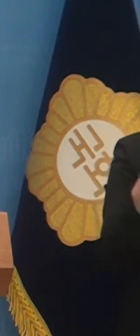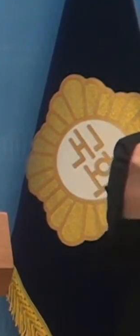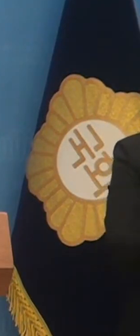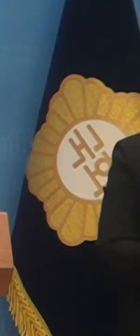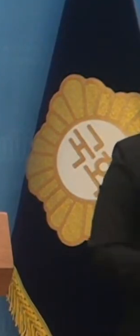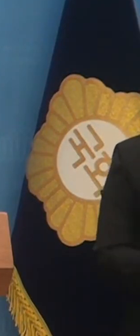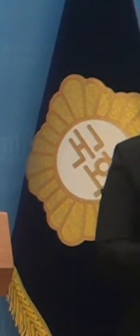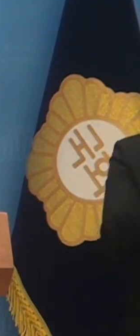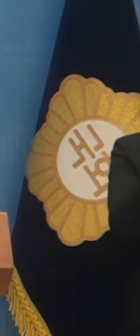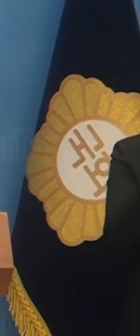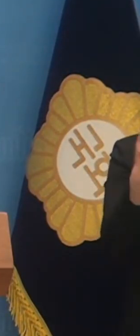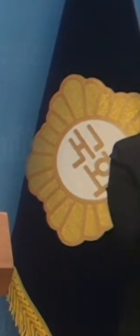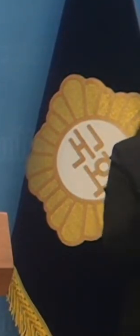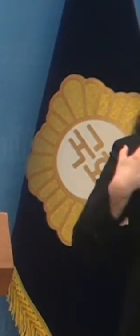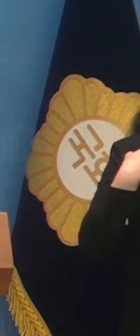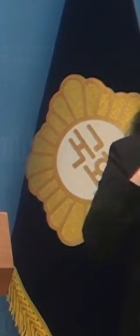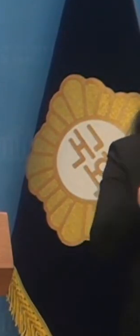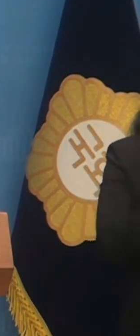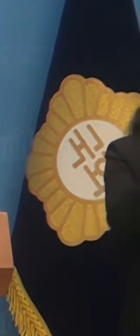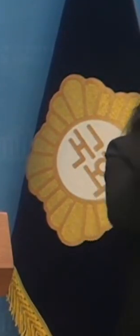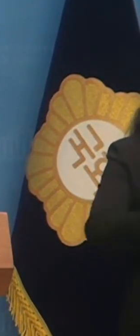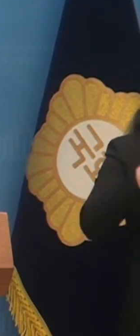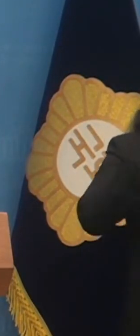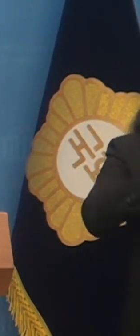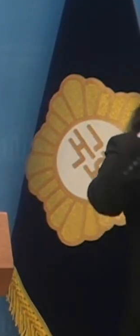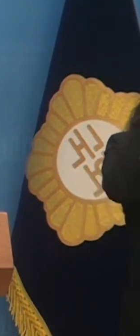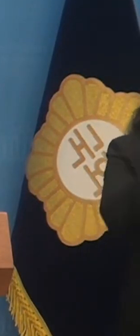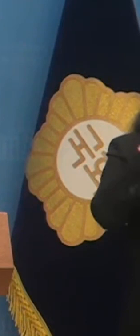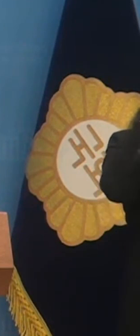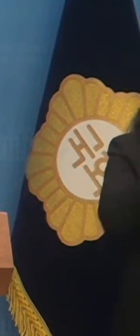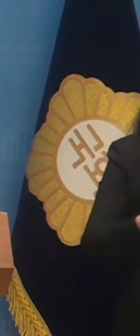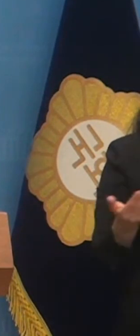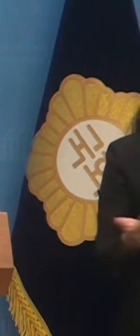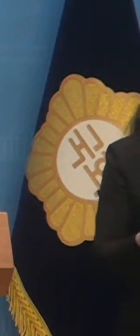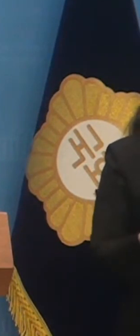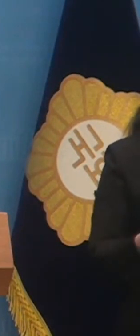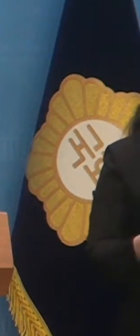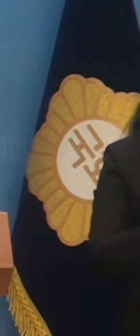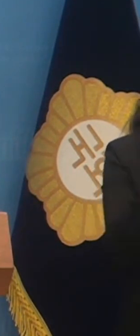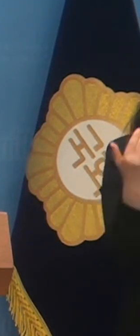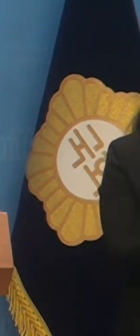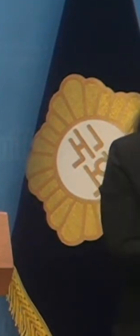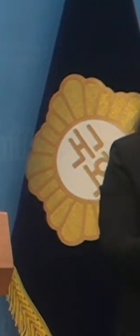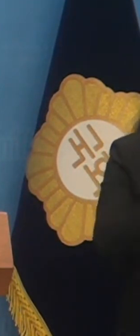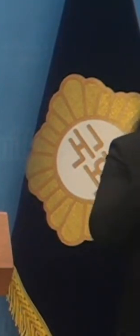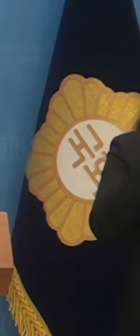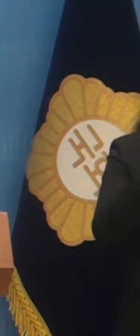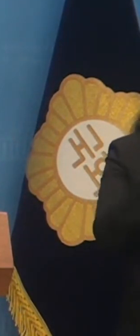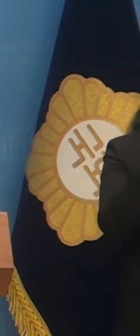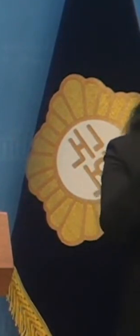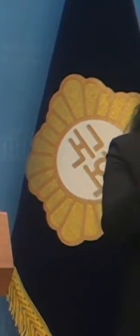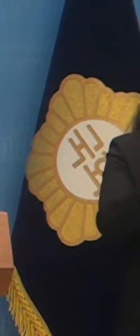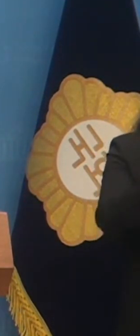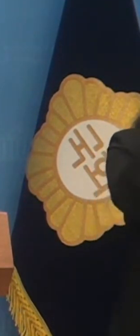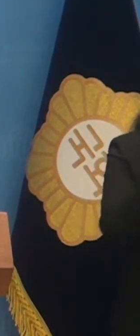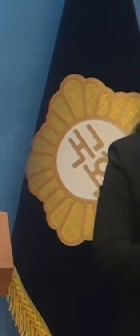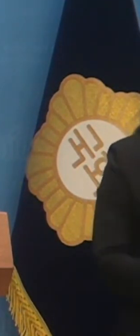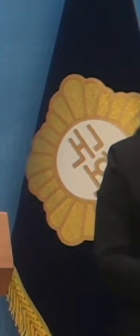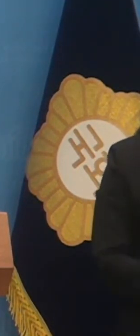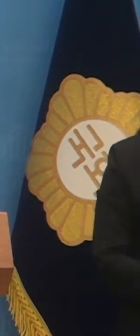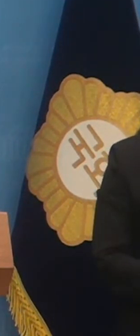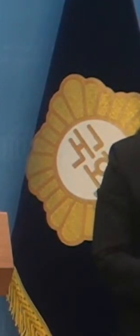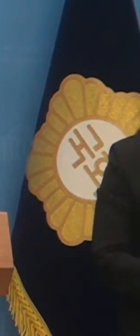게다가 법무부에서 담당하던 고위공직자 검증 업무까지 대통령실로 이관된